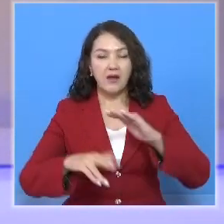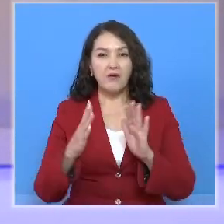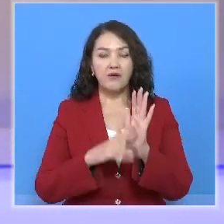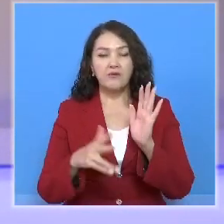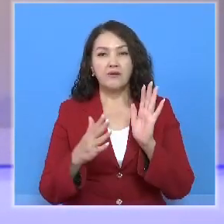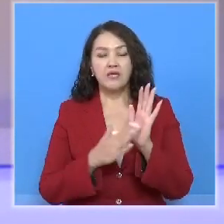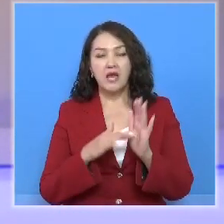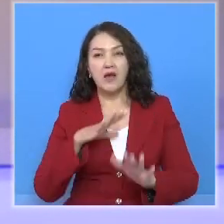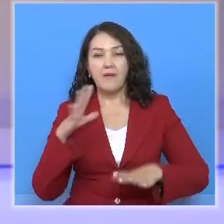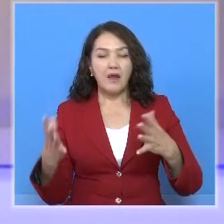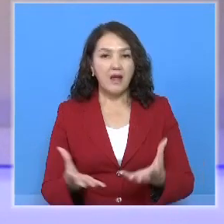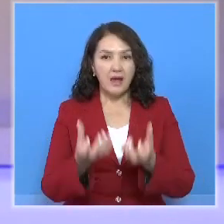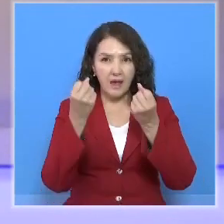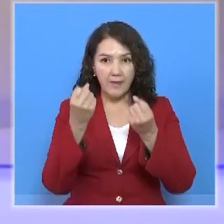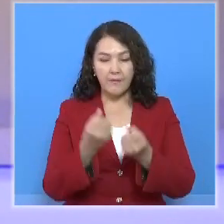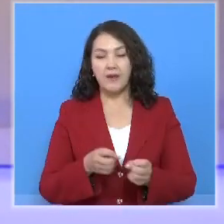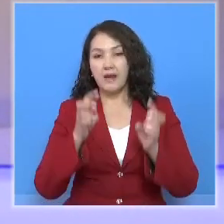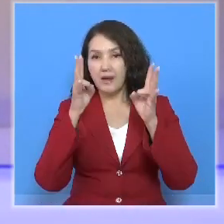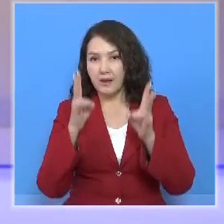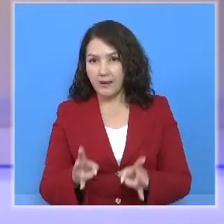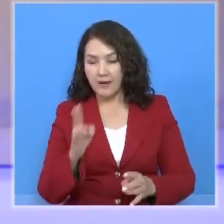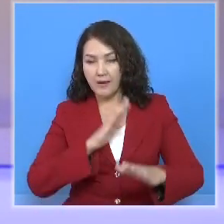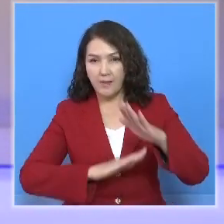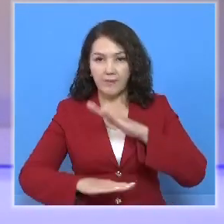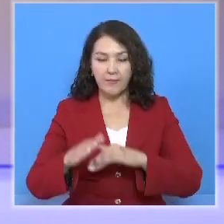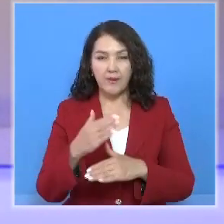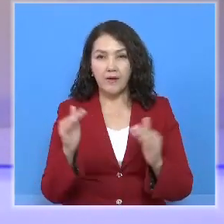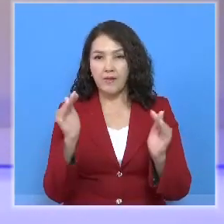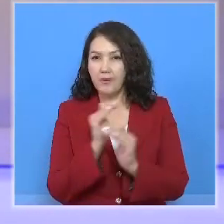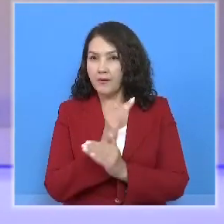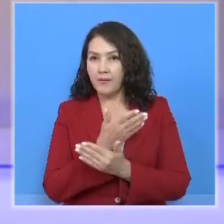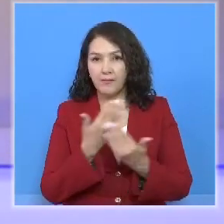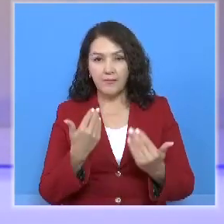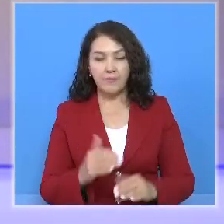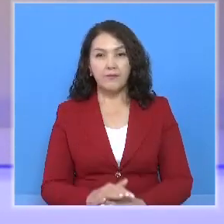человек прошли курсы спасателей, однако опасность для купающихся не уменьшается.